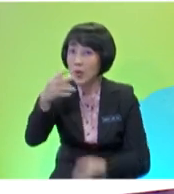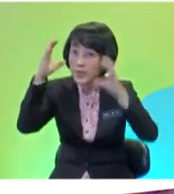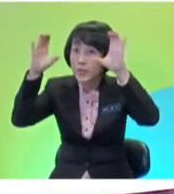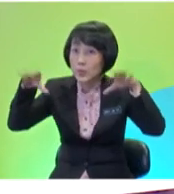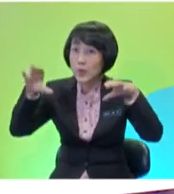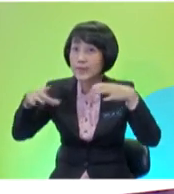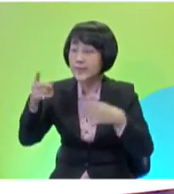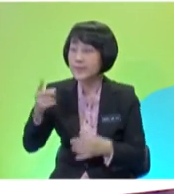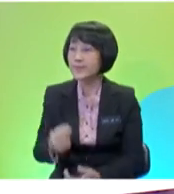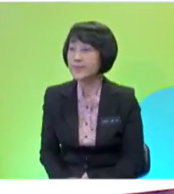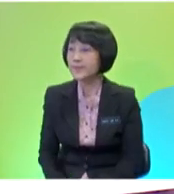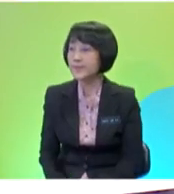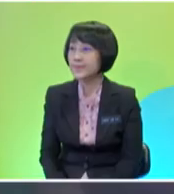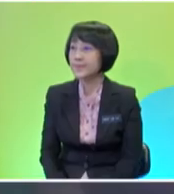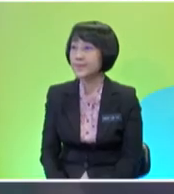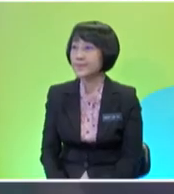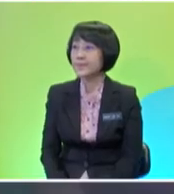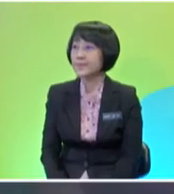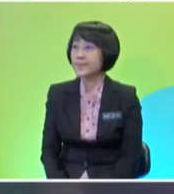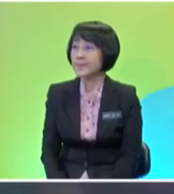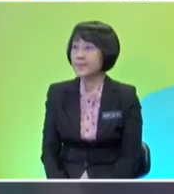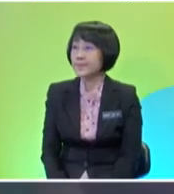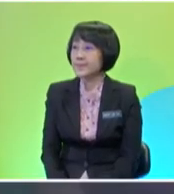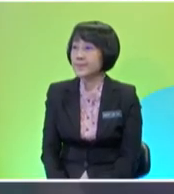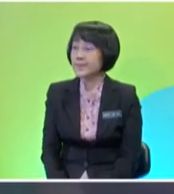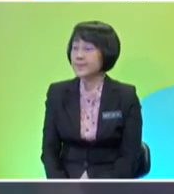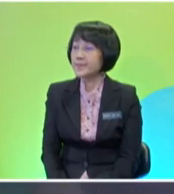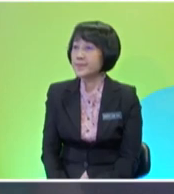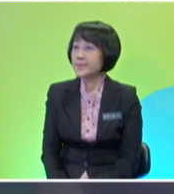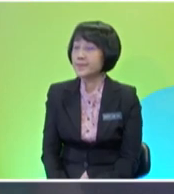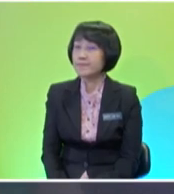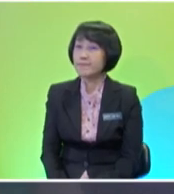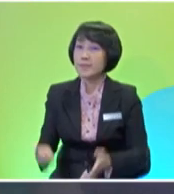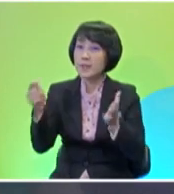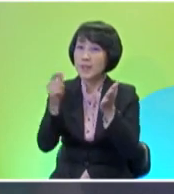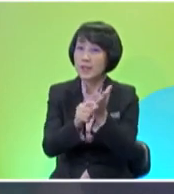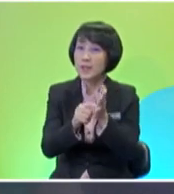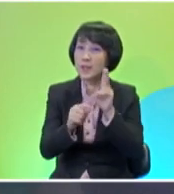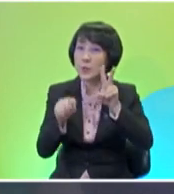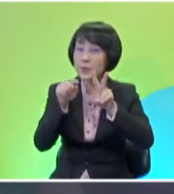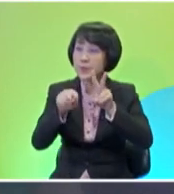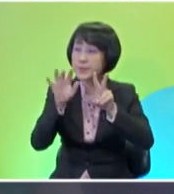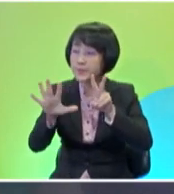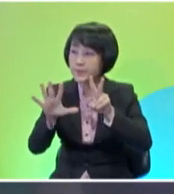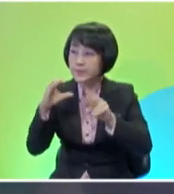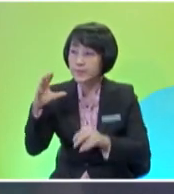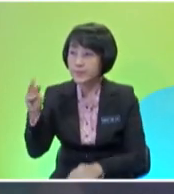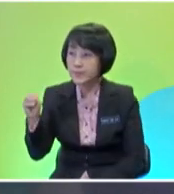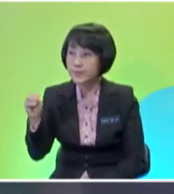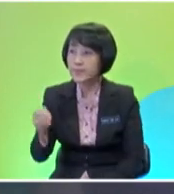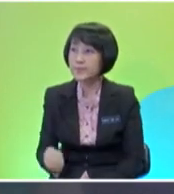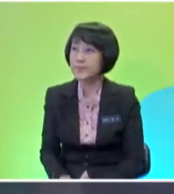Macam saya tanda sinilah. Okey, tadi ialah 2.5. Okey, tanda 2.5 di sini. Okey. Eh,